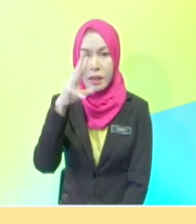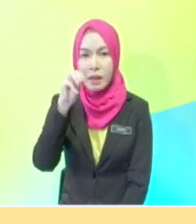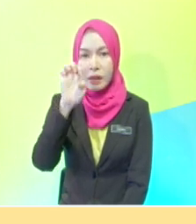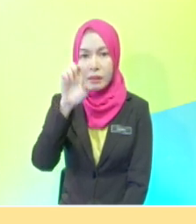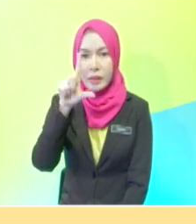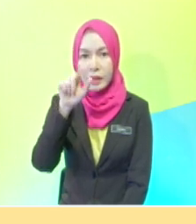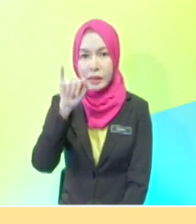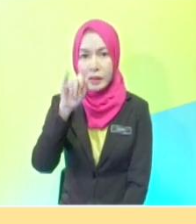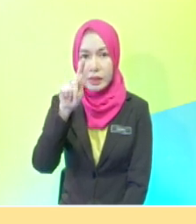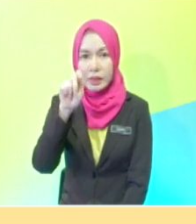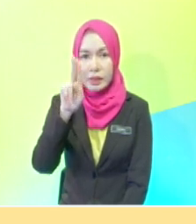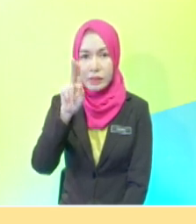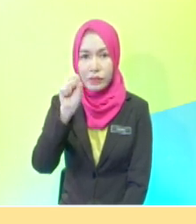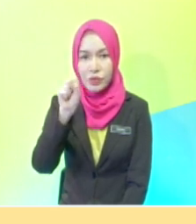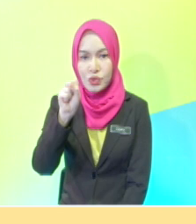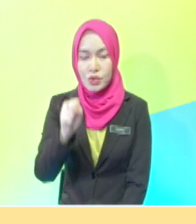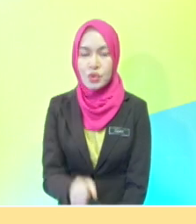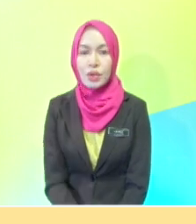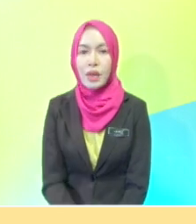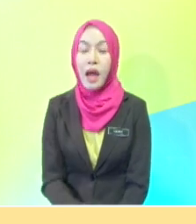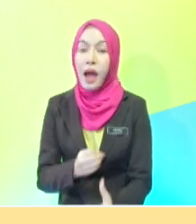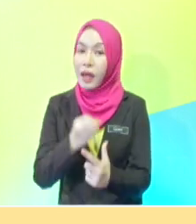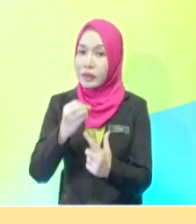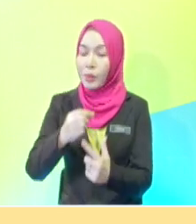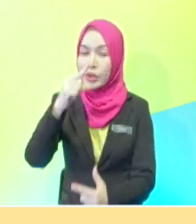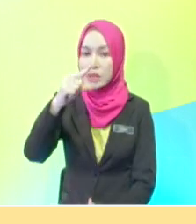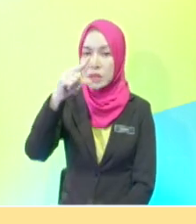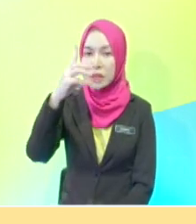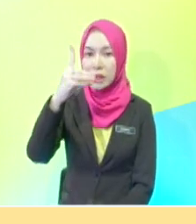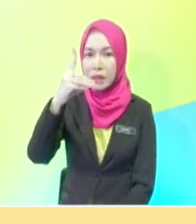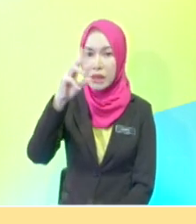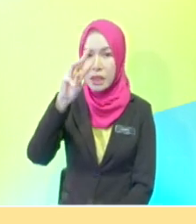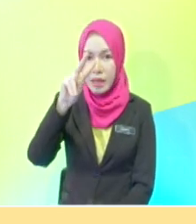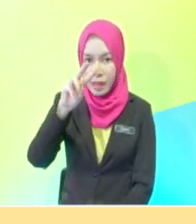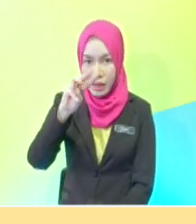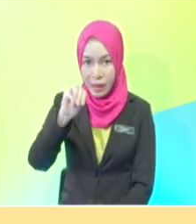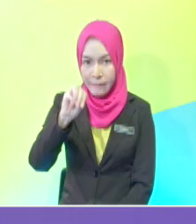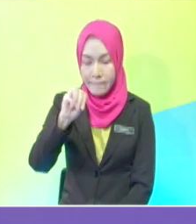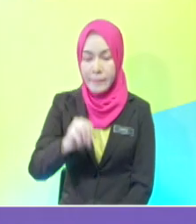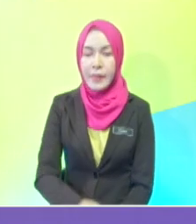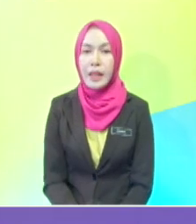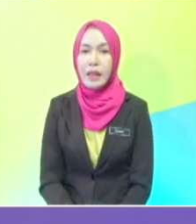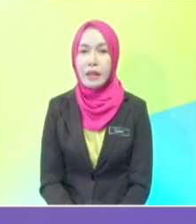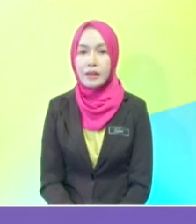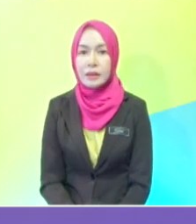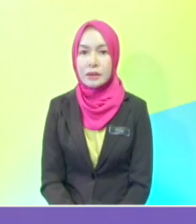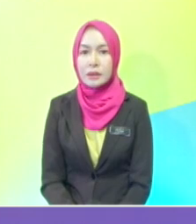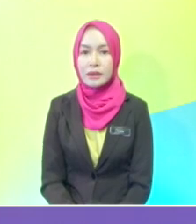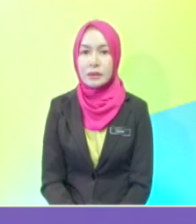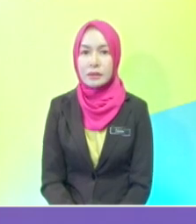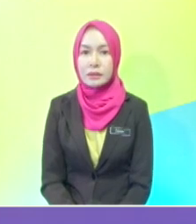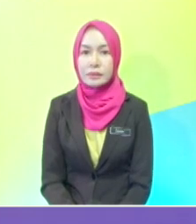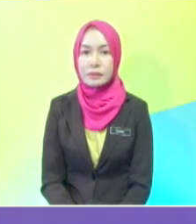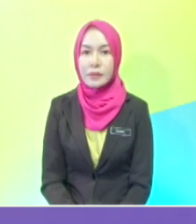ibu mengandung kita Panggil cdm Oke dia kalau biasa dia tak ada kunci manis diabetes melitus tapi bila